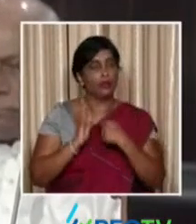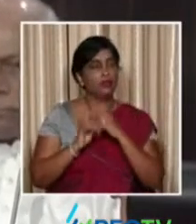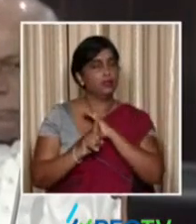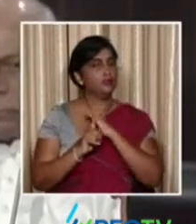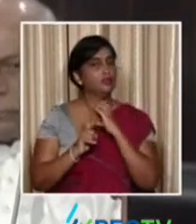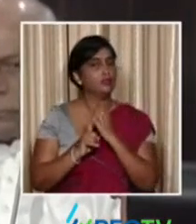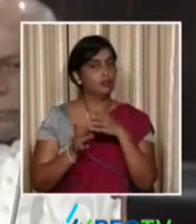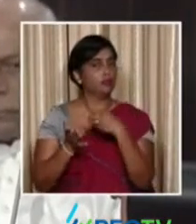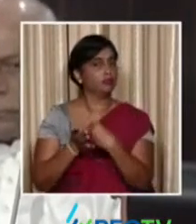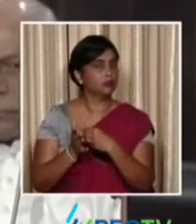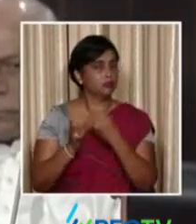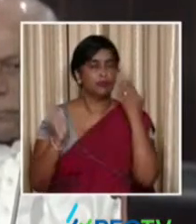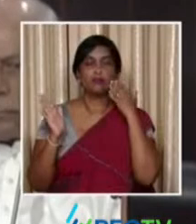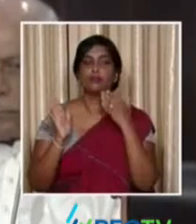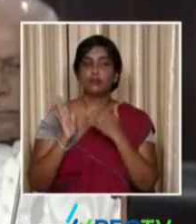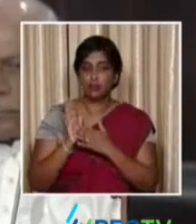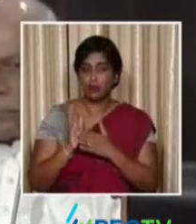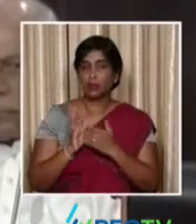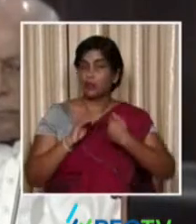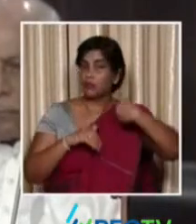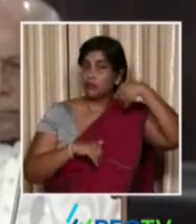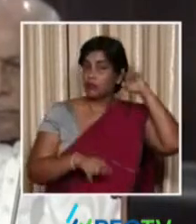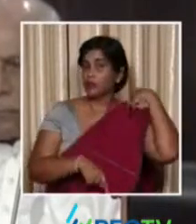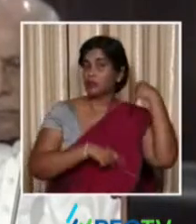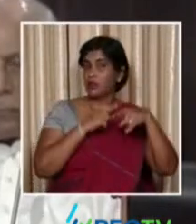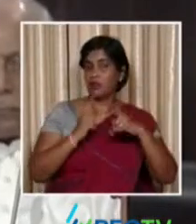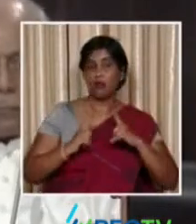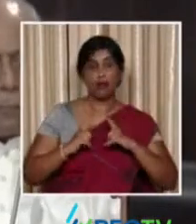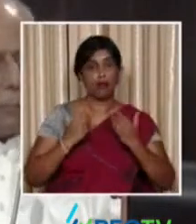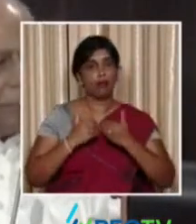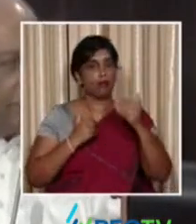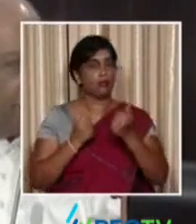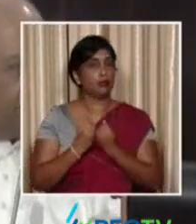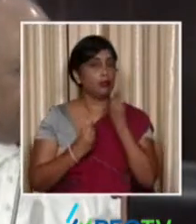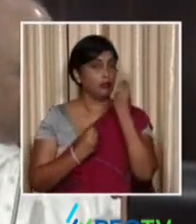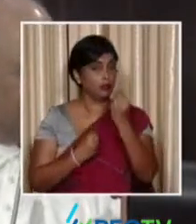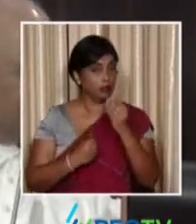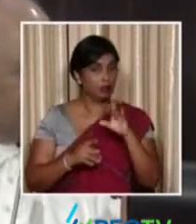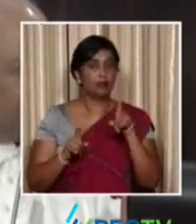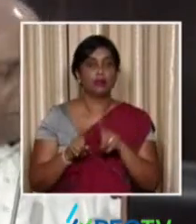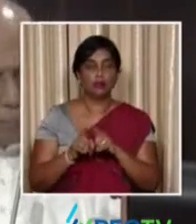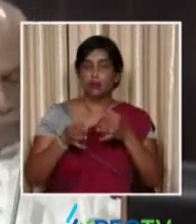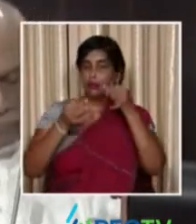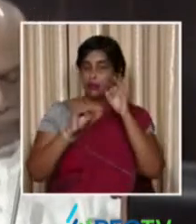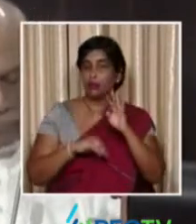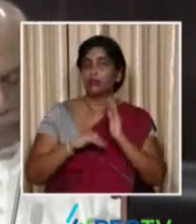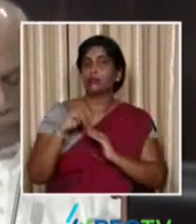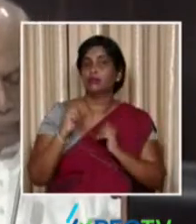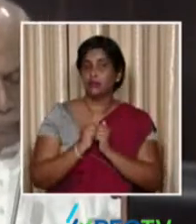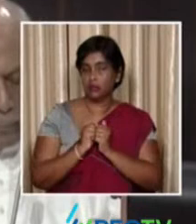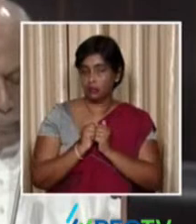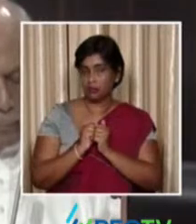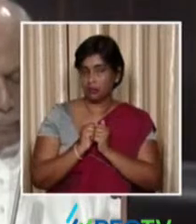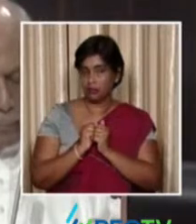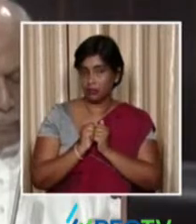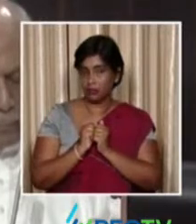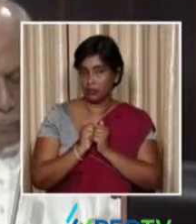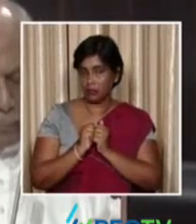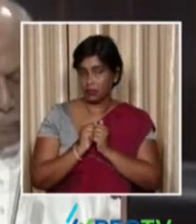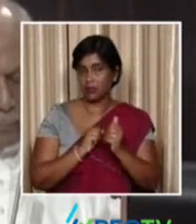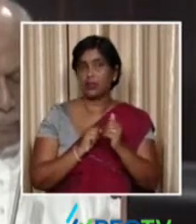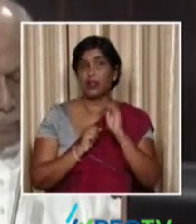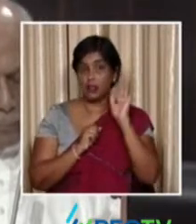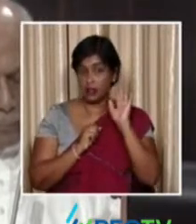සංස්කෘතිය පෝෂණය කිරීම උදෙසාත් අතීත උරුමයන් අනාගතය දායද කිරීම සඳහාත් විධිමත් ක්‍රියාපිළිවෙළද